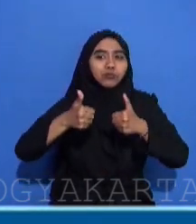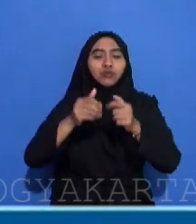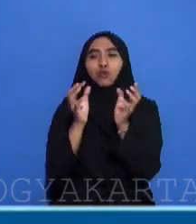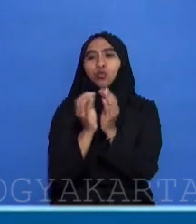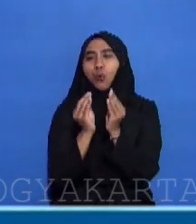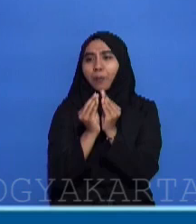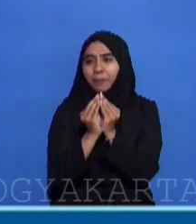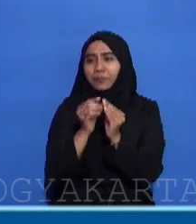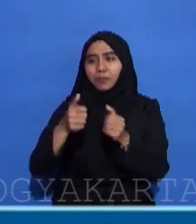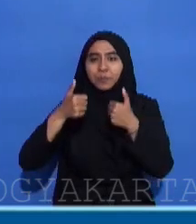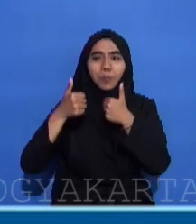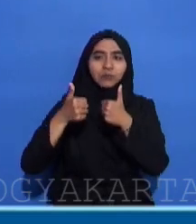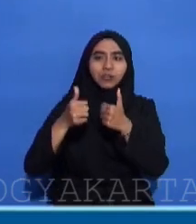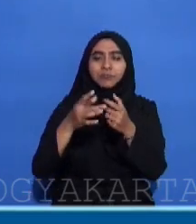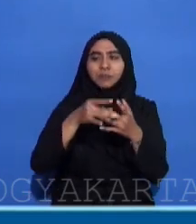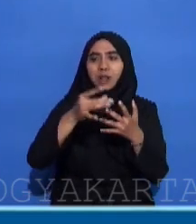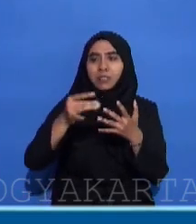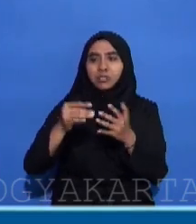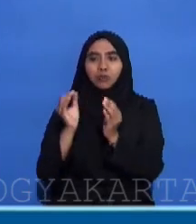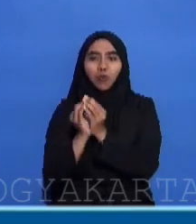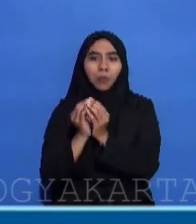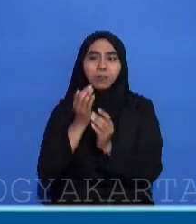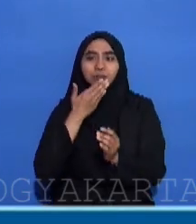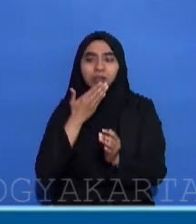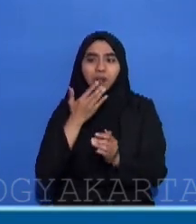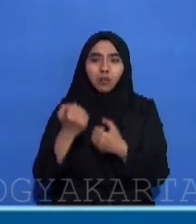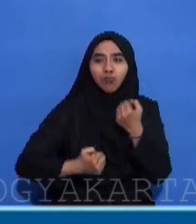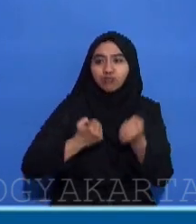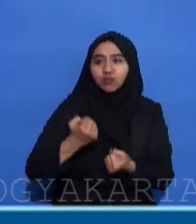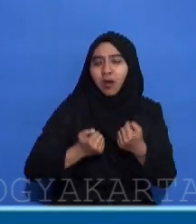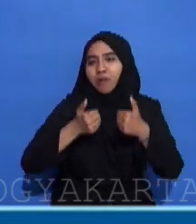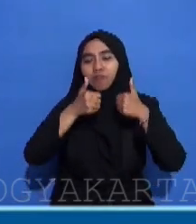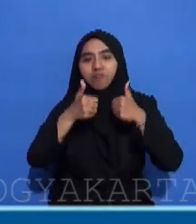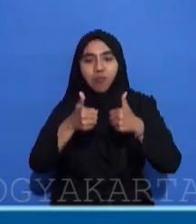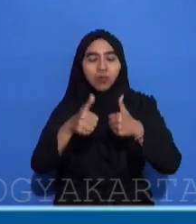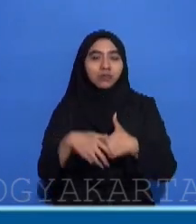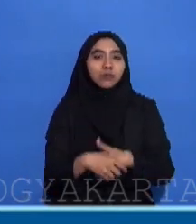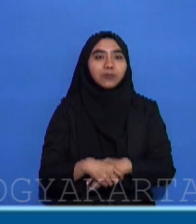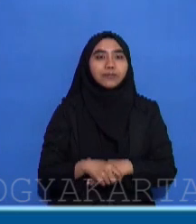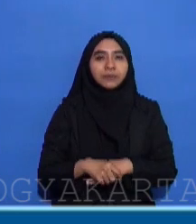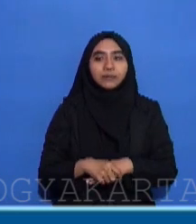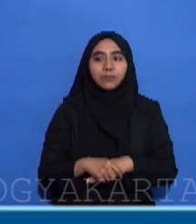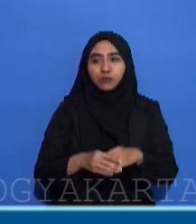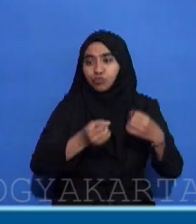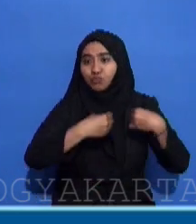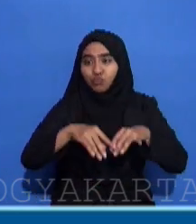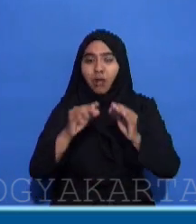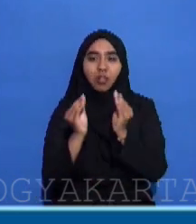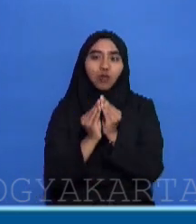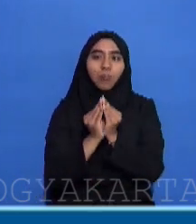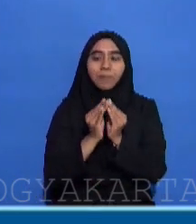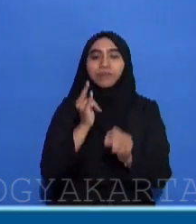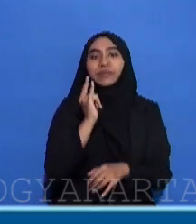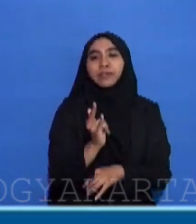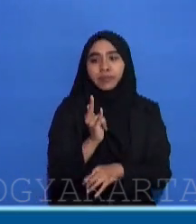Tentrem jalaran jenis tomat meniko kapetang produktif sangat mboten namung meniko regitomat Uki kapetang ajak